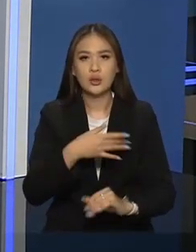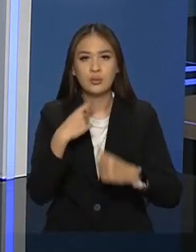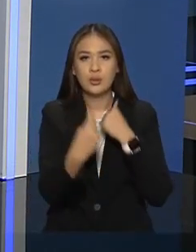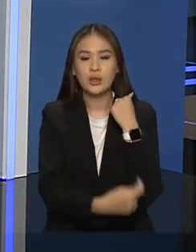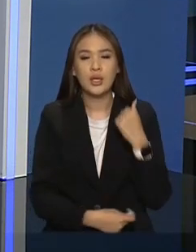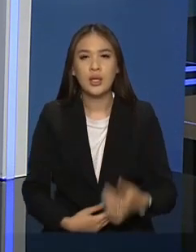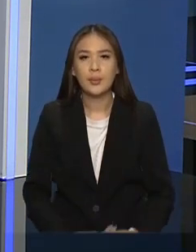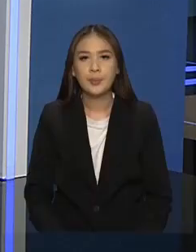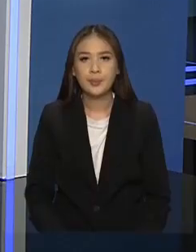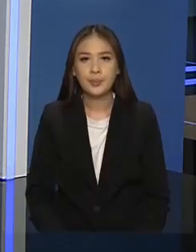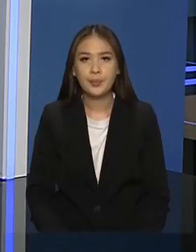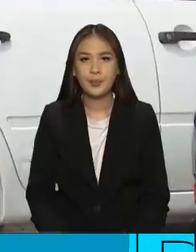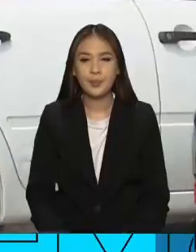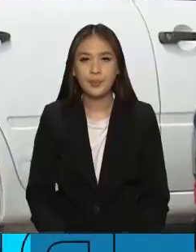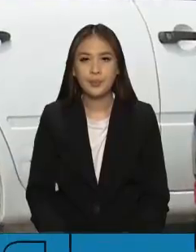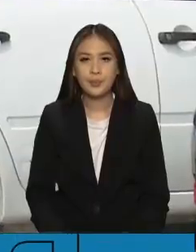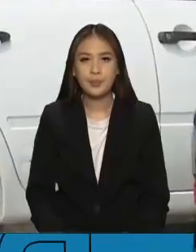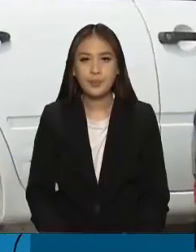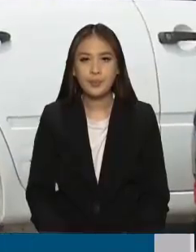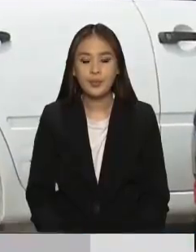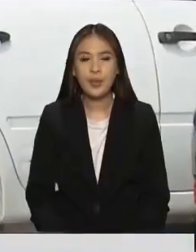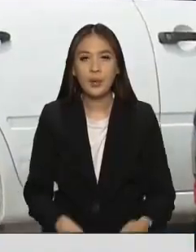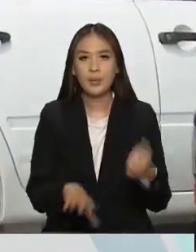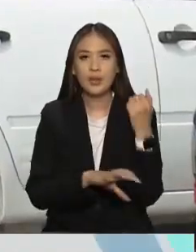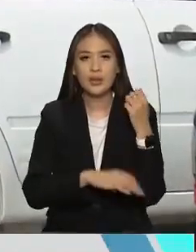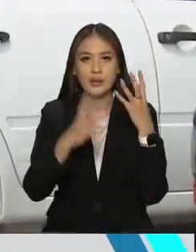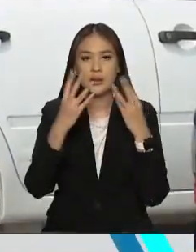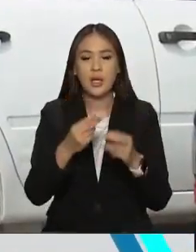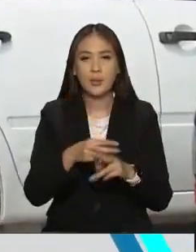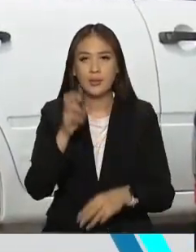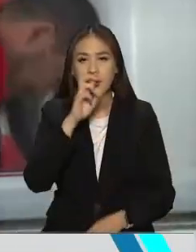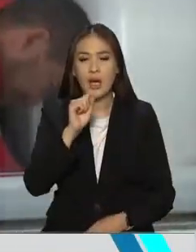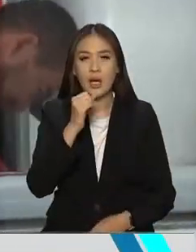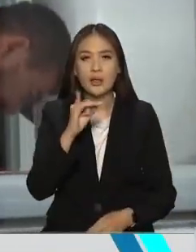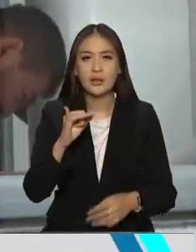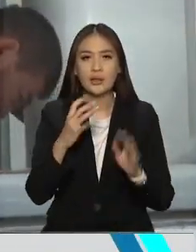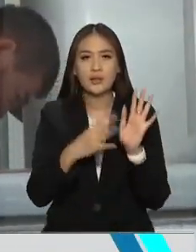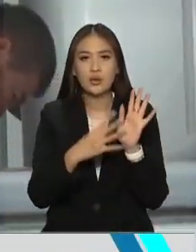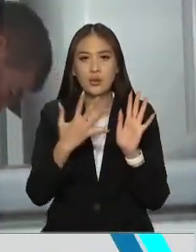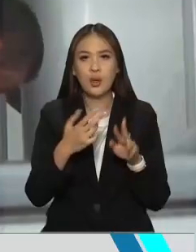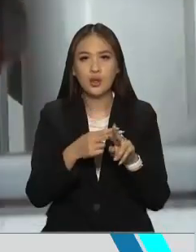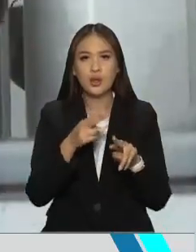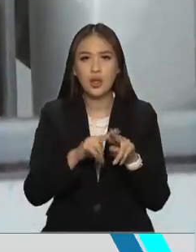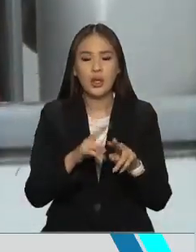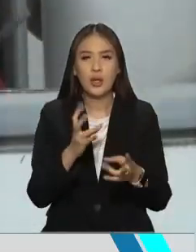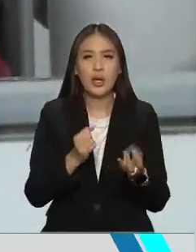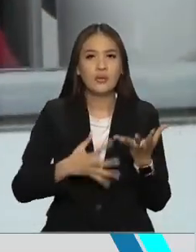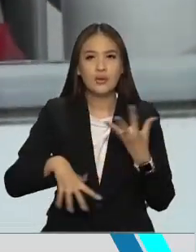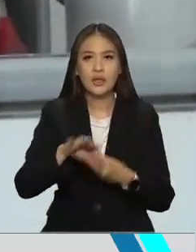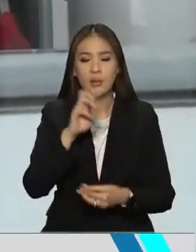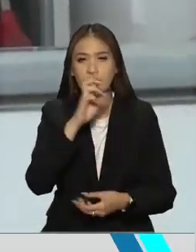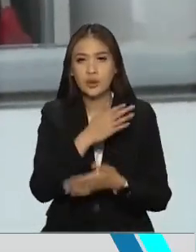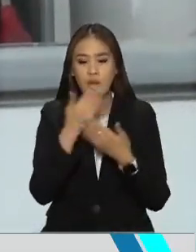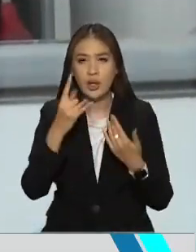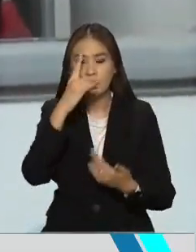материале в последние дни бензин марки i-95 можно встретить далеко не на всех автозаправках